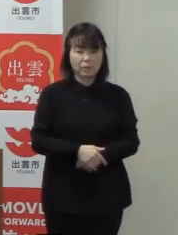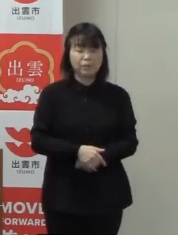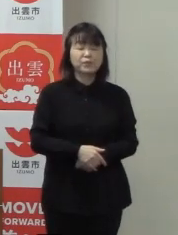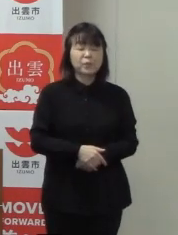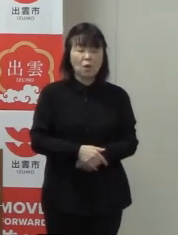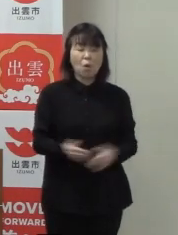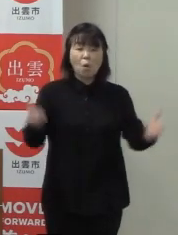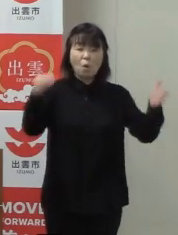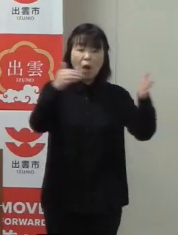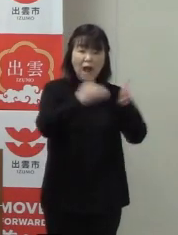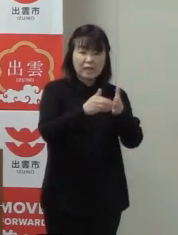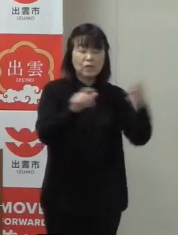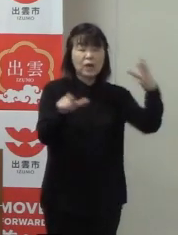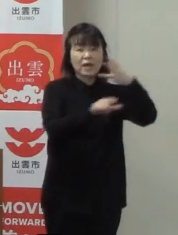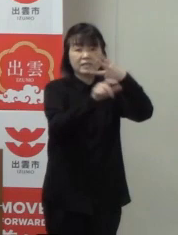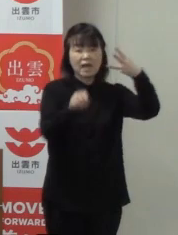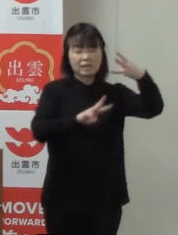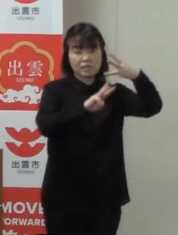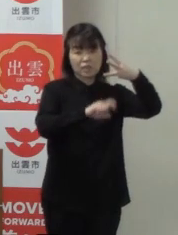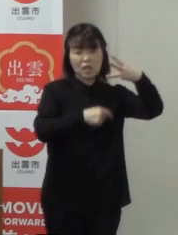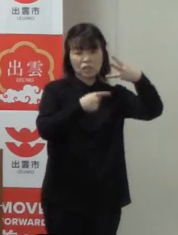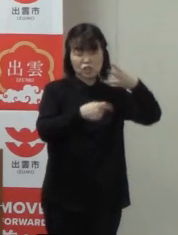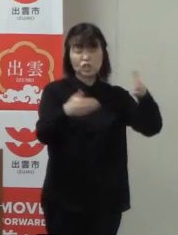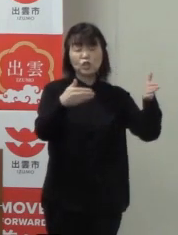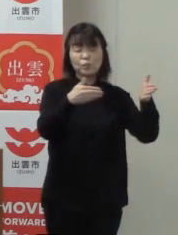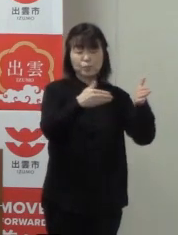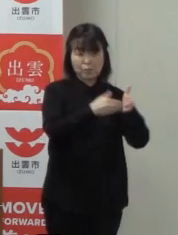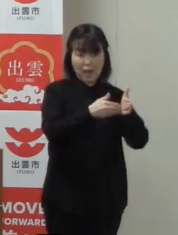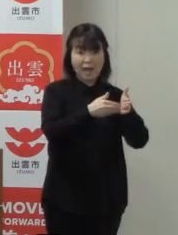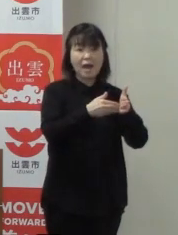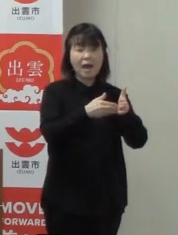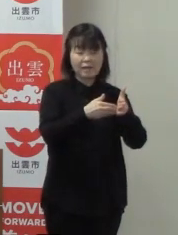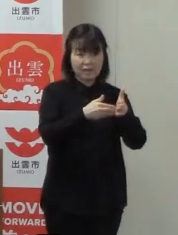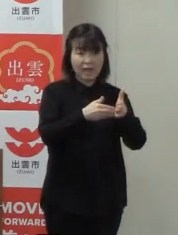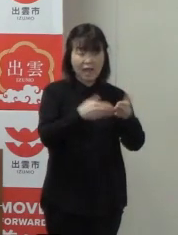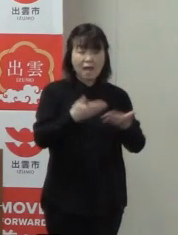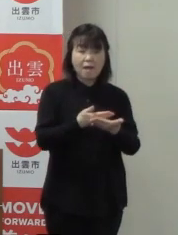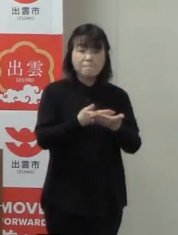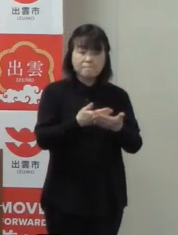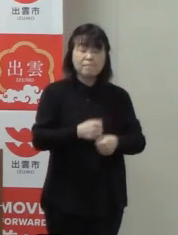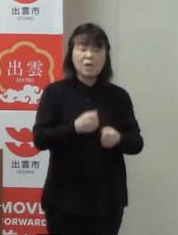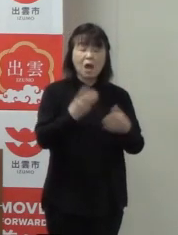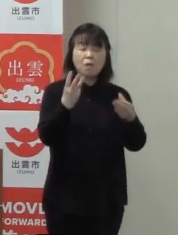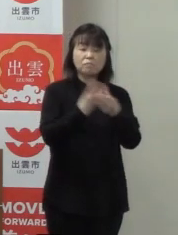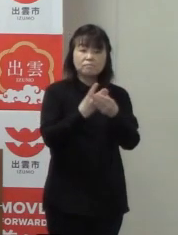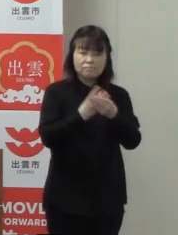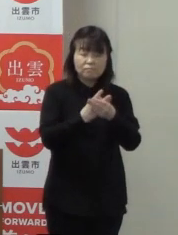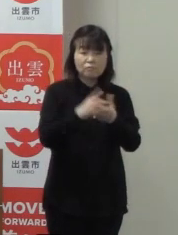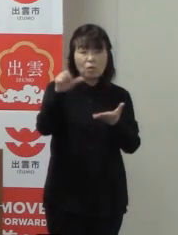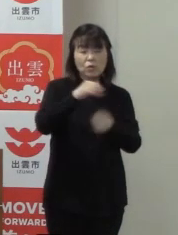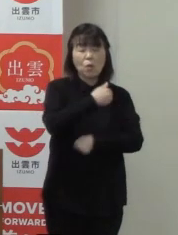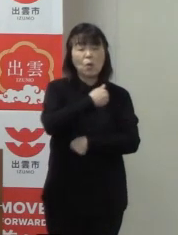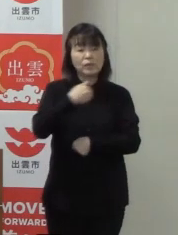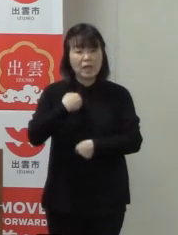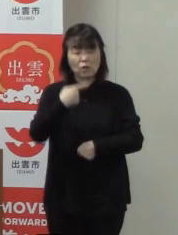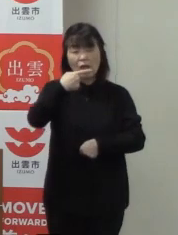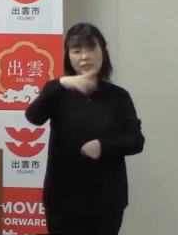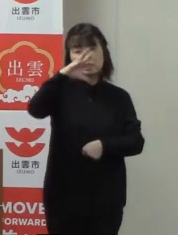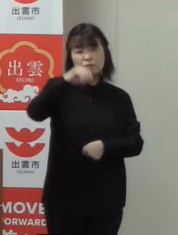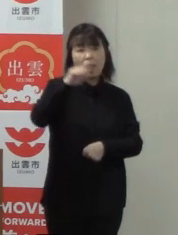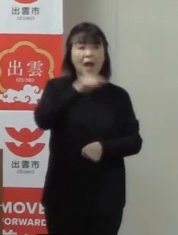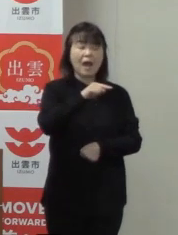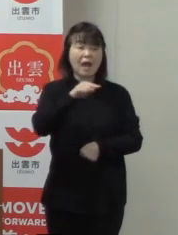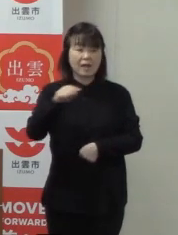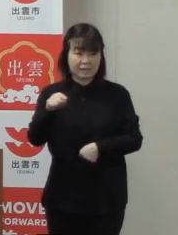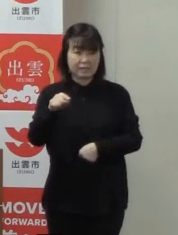3月31日までとしております。そして対象人数が1万人でありまして、これ先